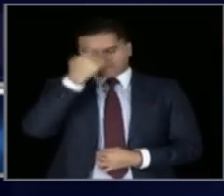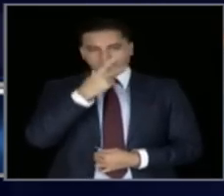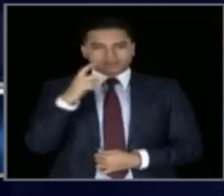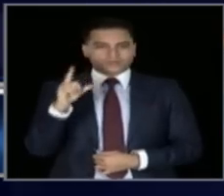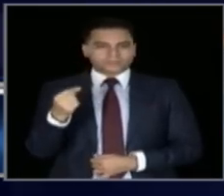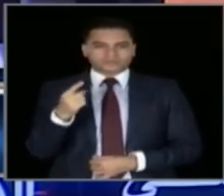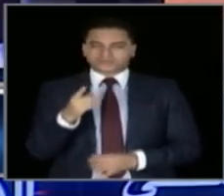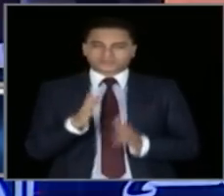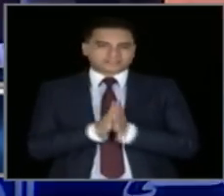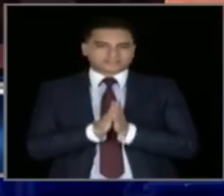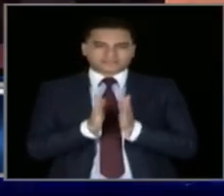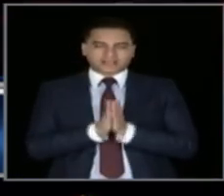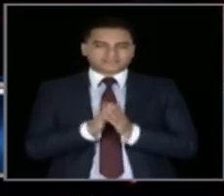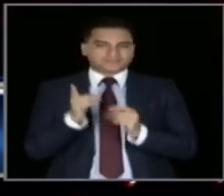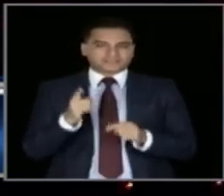هارد لك. إجابة خاطئة.